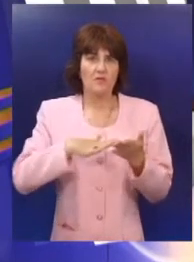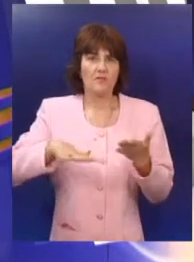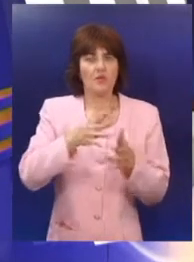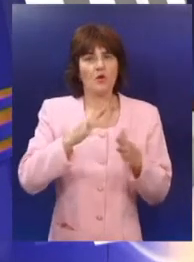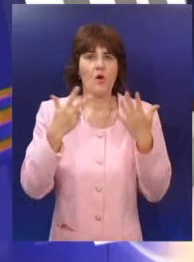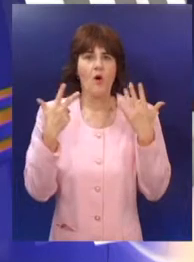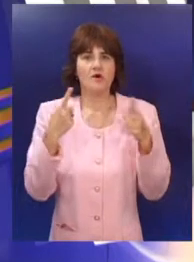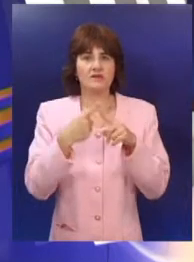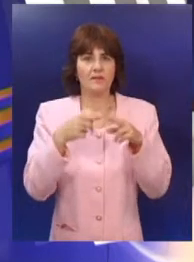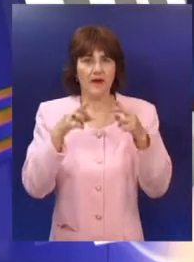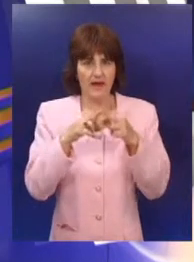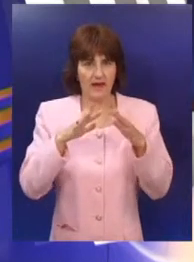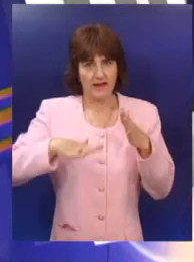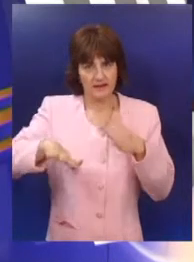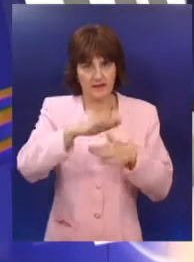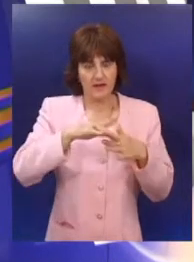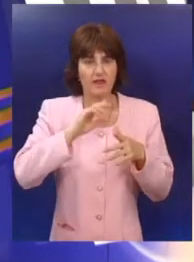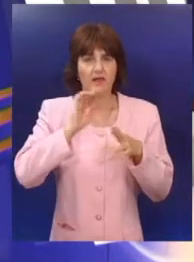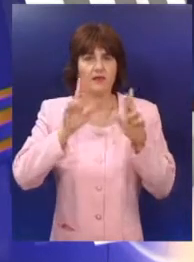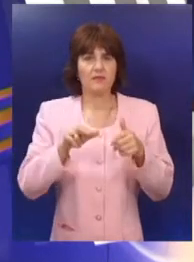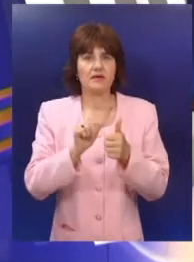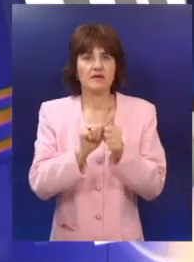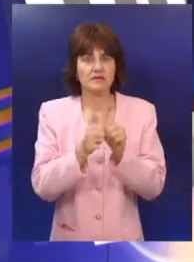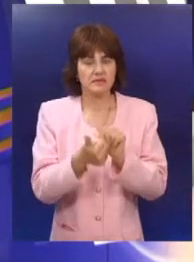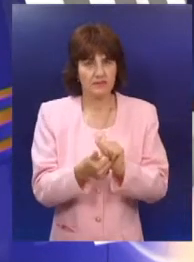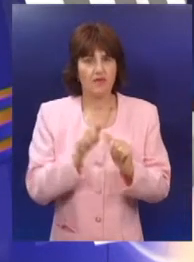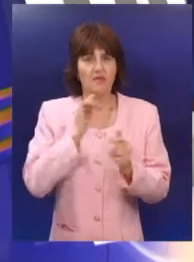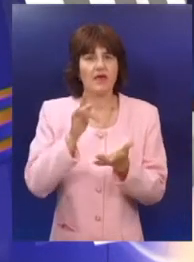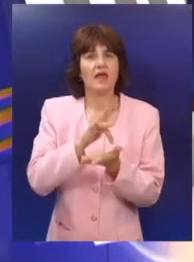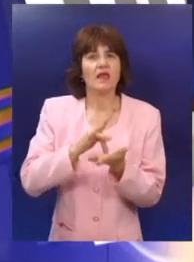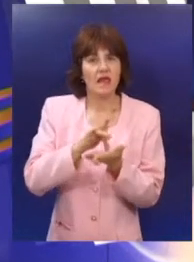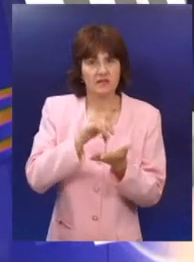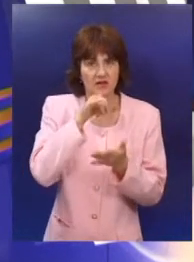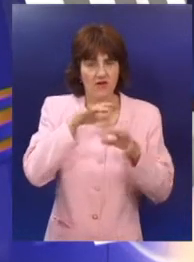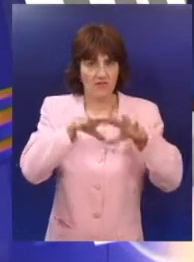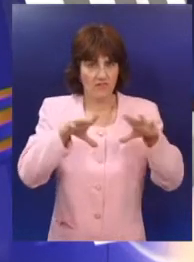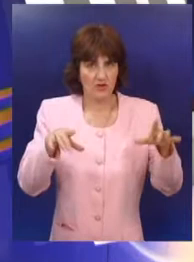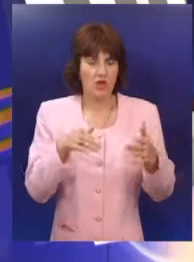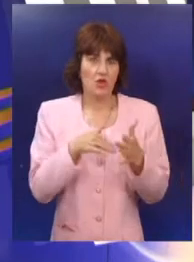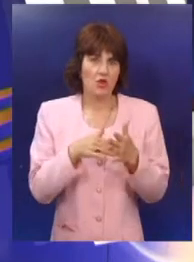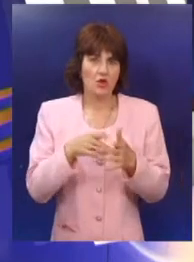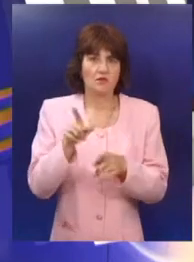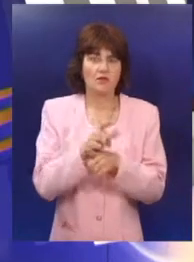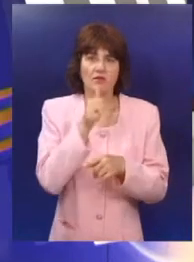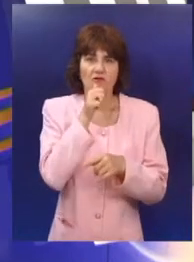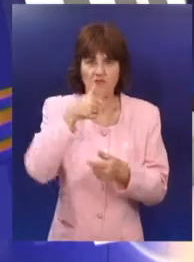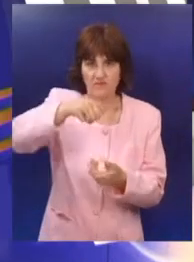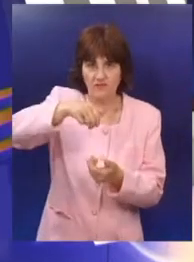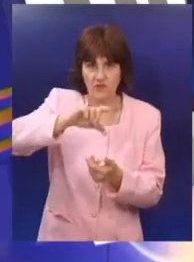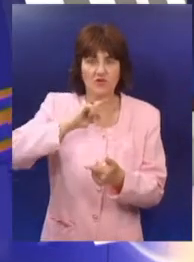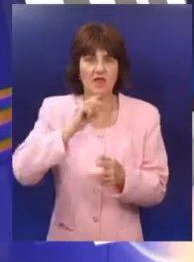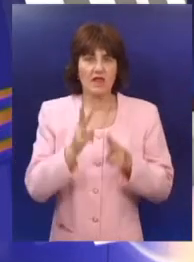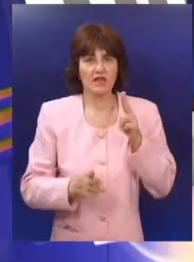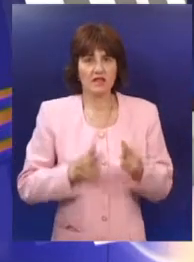više od 8 hektara i pored novih sportskih sadržaja izrađeno je i jezero. Ostalo je još da se izgradi česma i uredi prostor